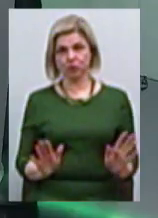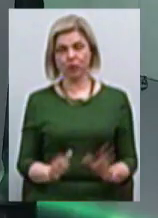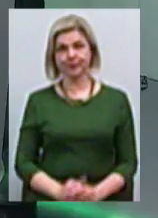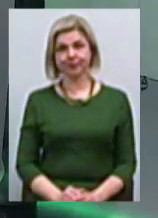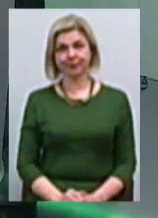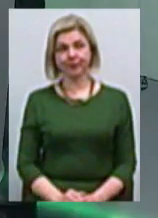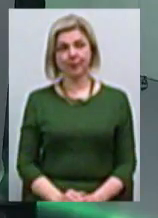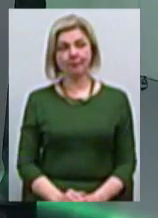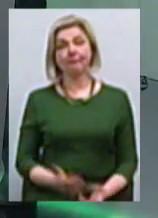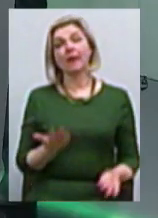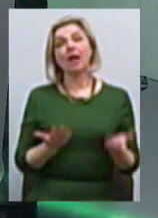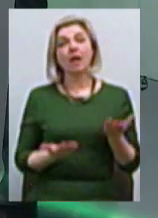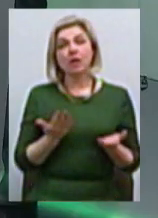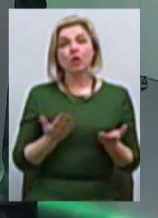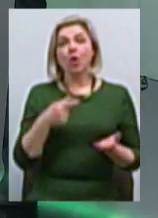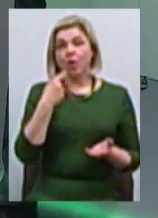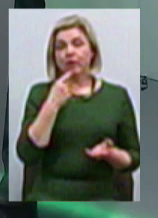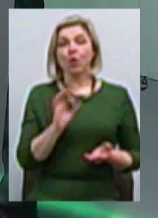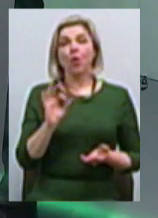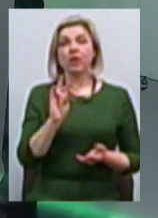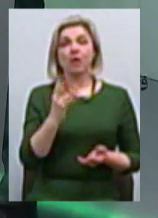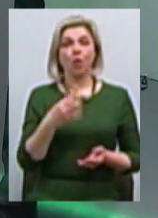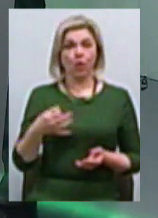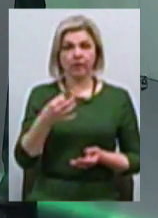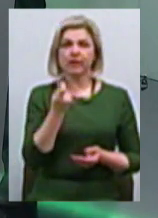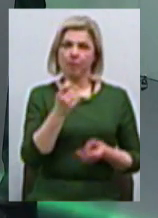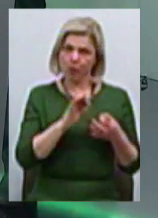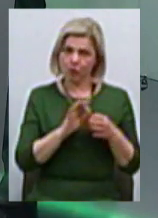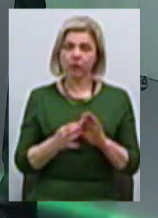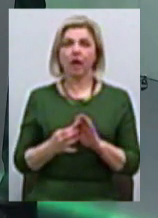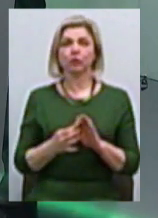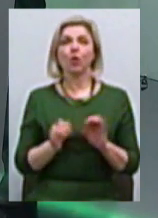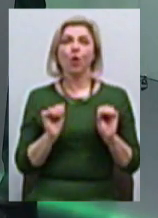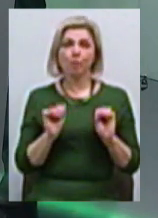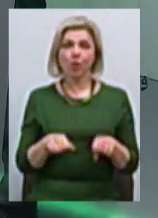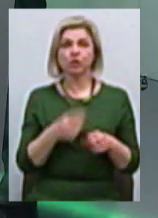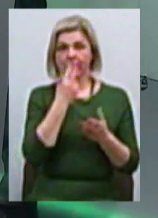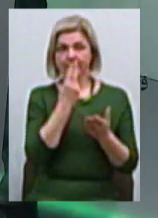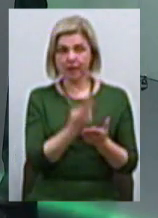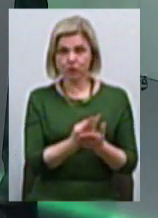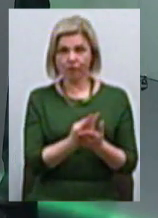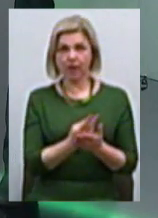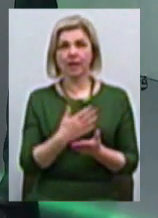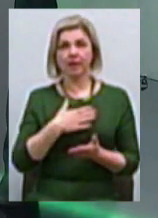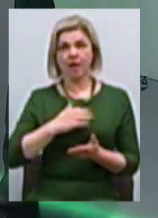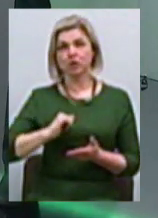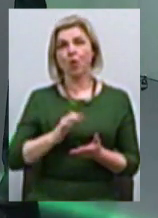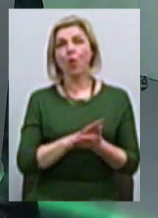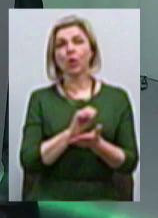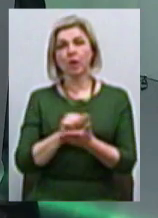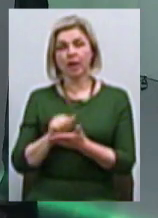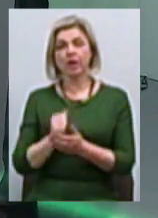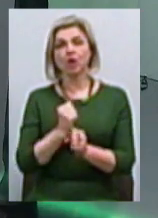Тобто передбачено. Якщо говоримо про Миколаївщину трошки докладніше, можемо також проілюструвати. Наші колеги зробили